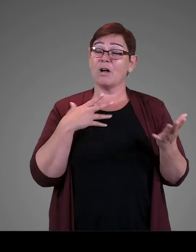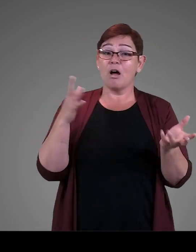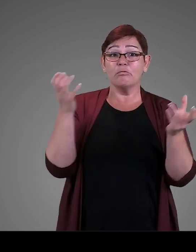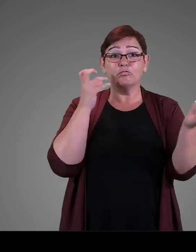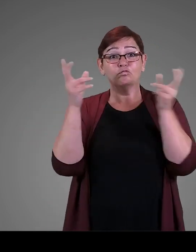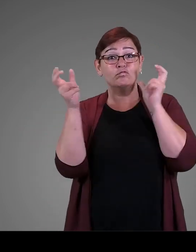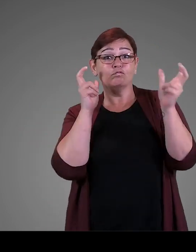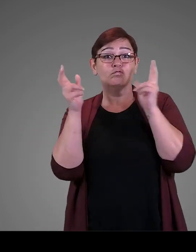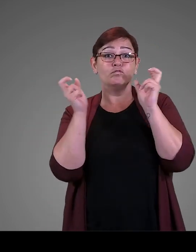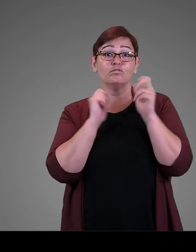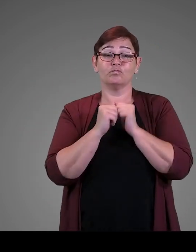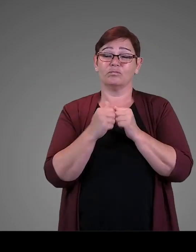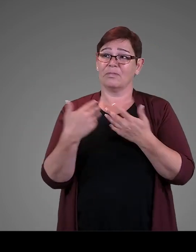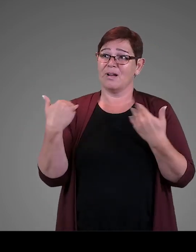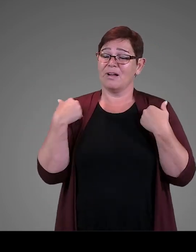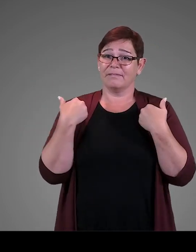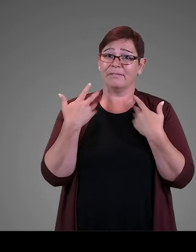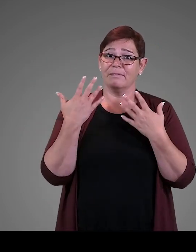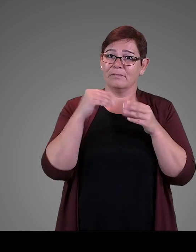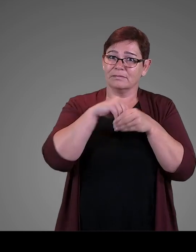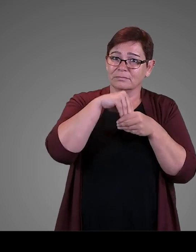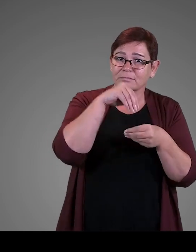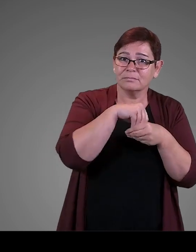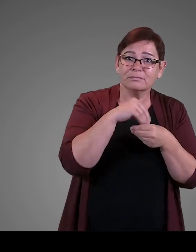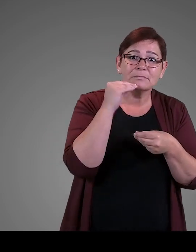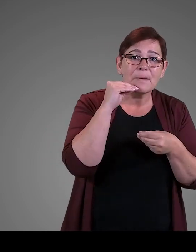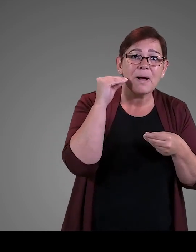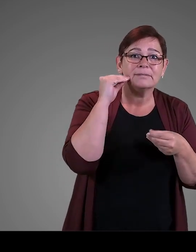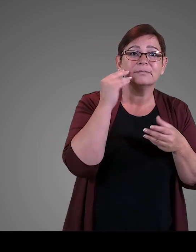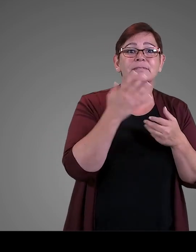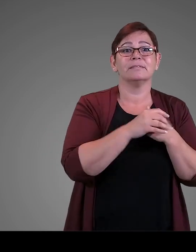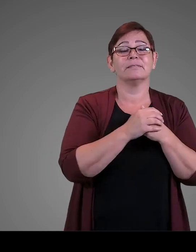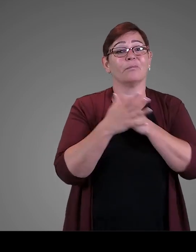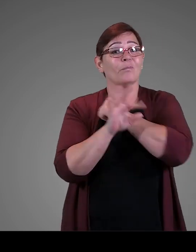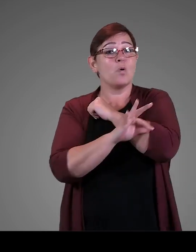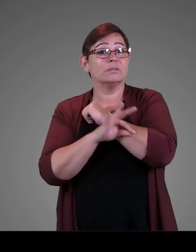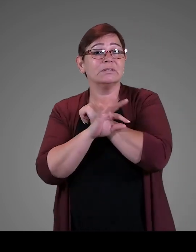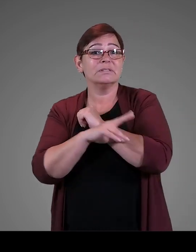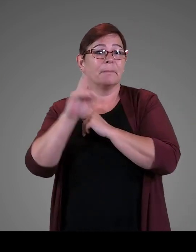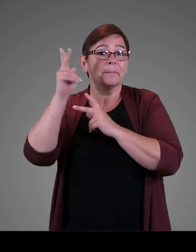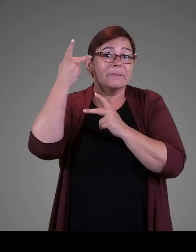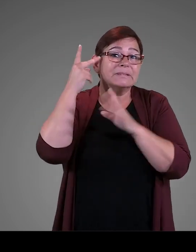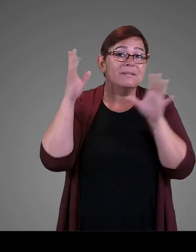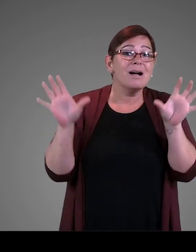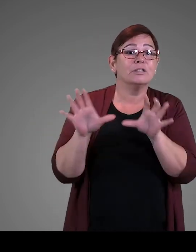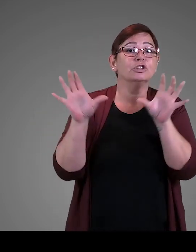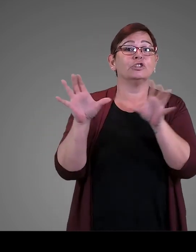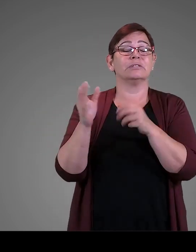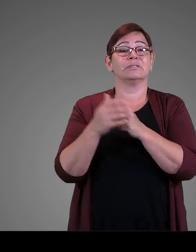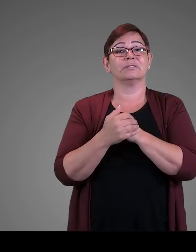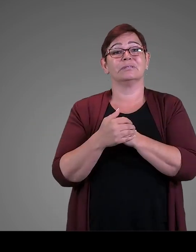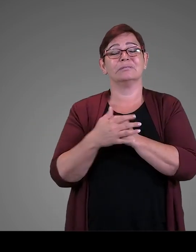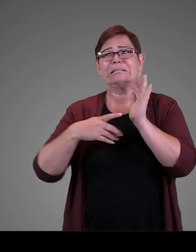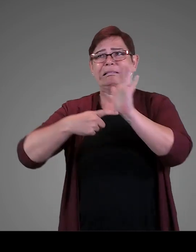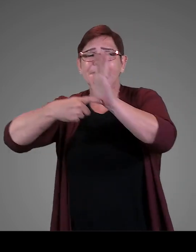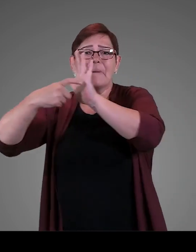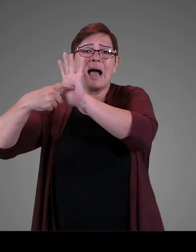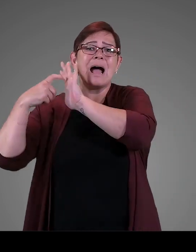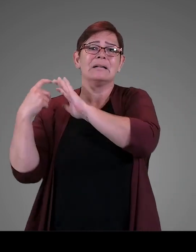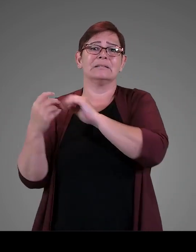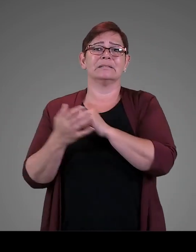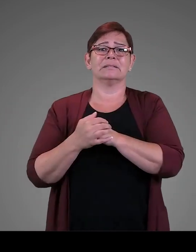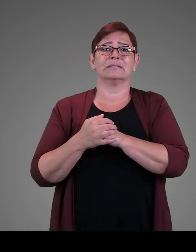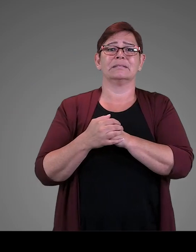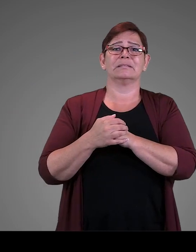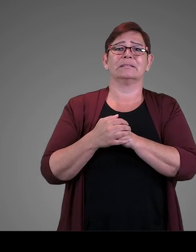niveau politique, je crois aussi que pour moi, ce qui est important, ce que j'ai entendu, c'est qu'il y a l'action politique intérieure et